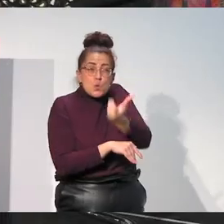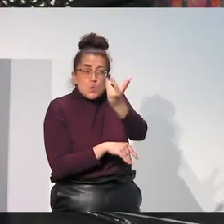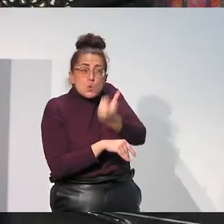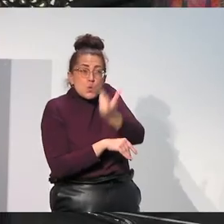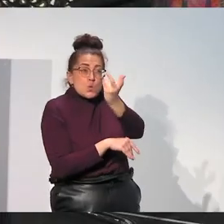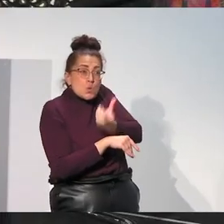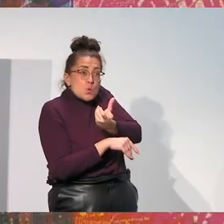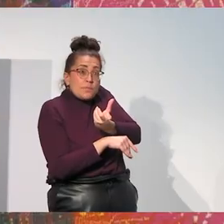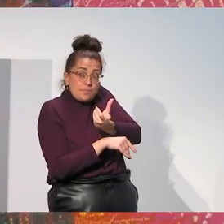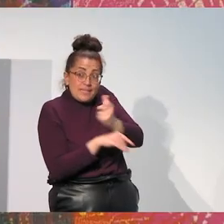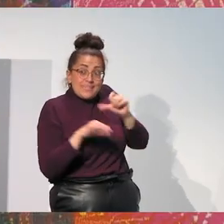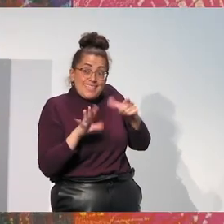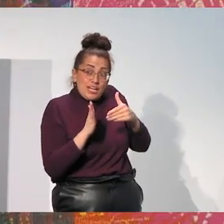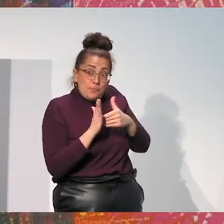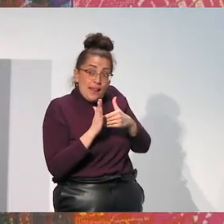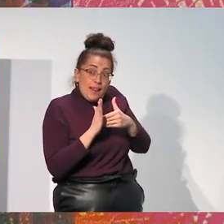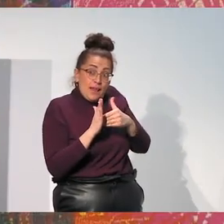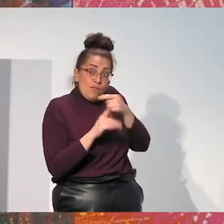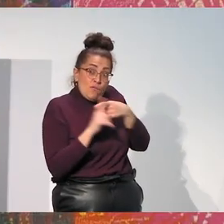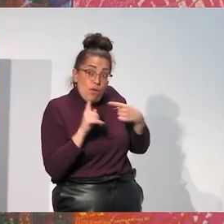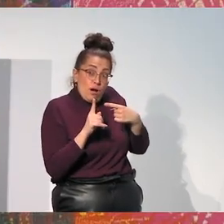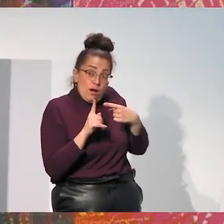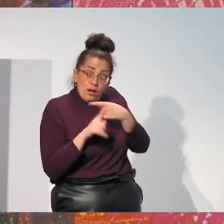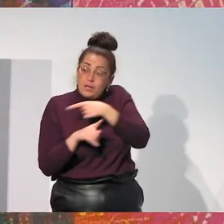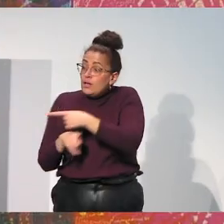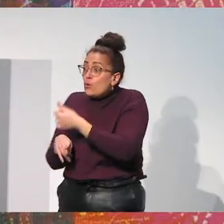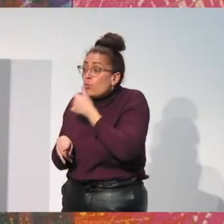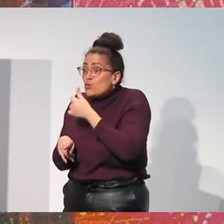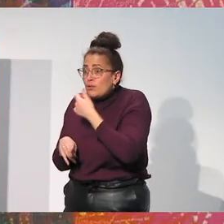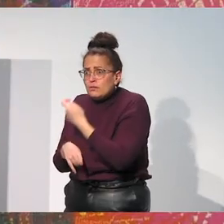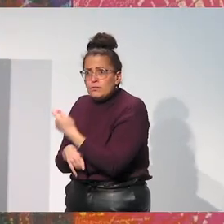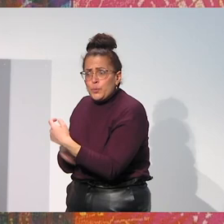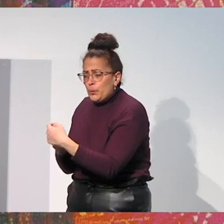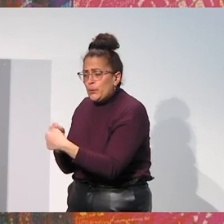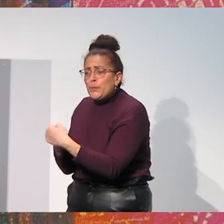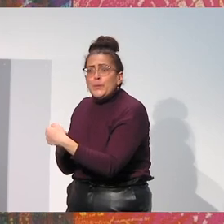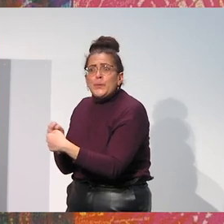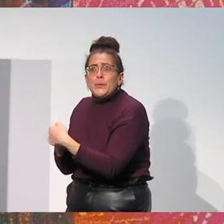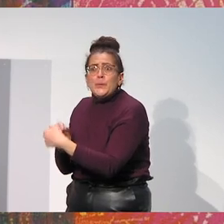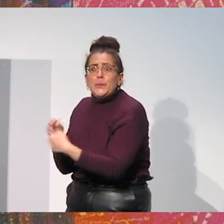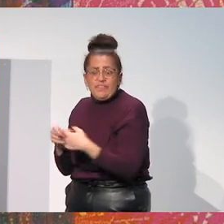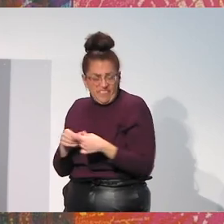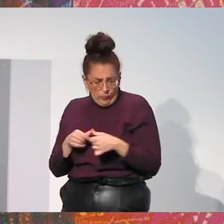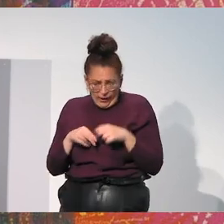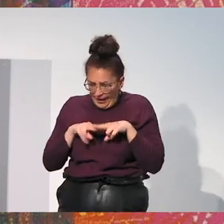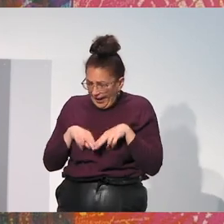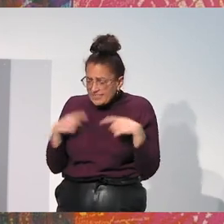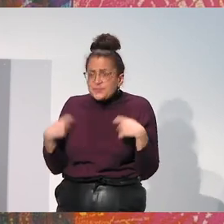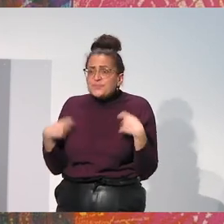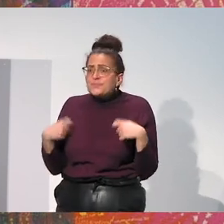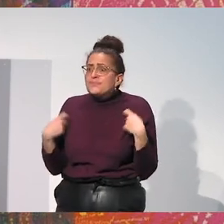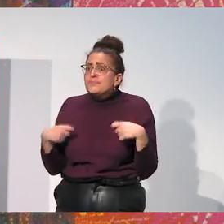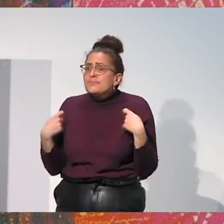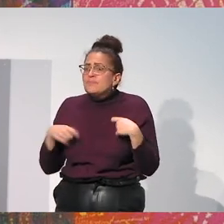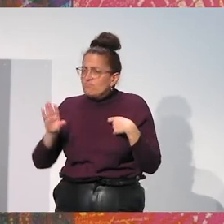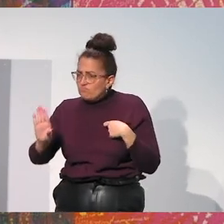consommer. Et je crois que si on arrivait juste à capter 0,01% de cette énergie, on arriverait